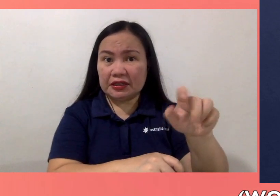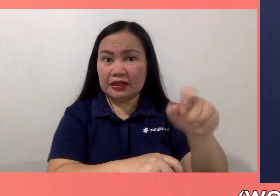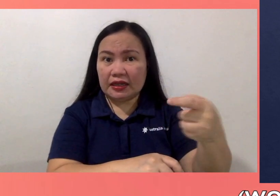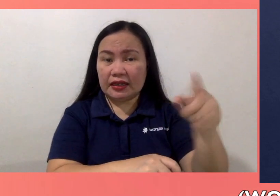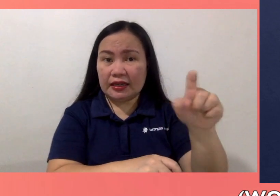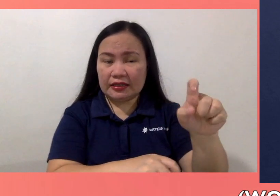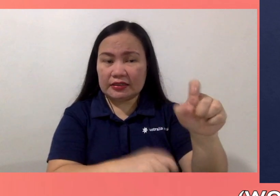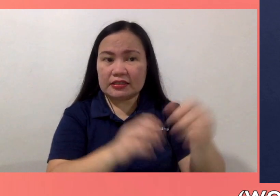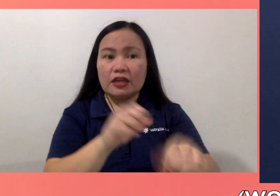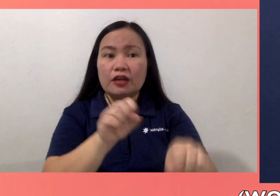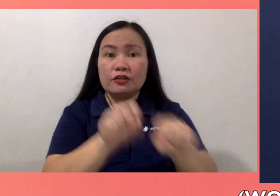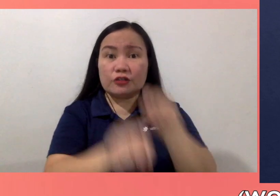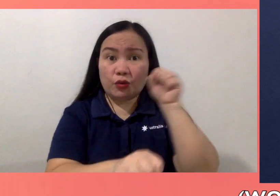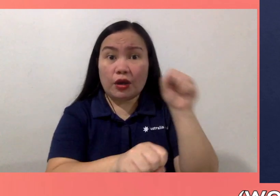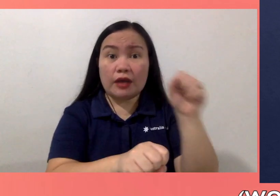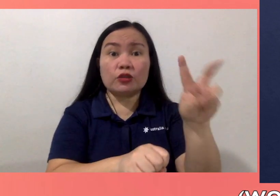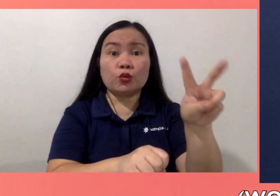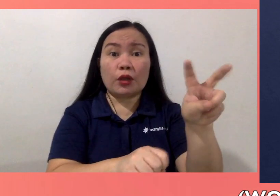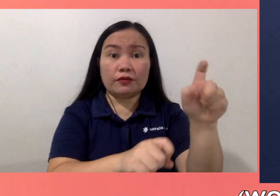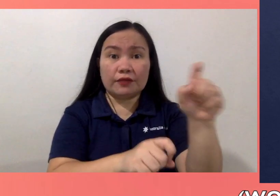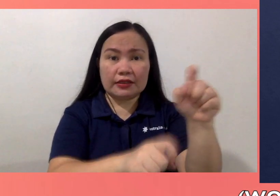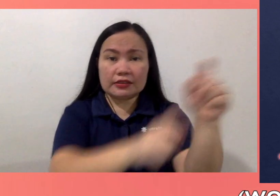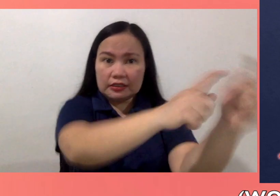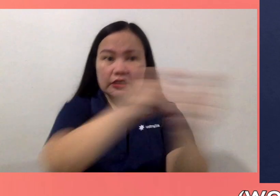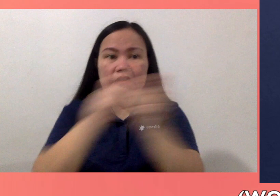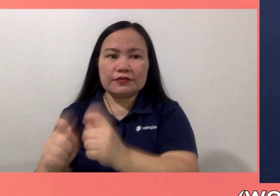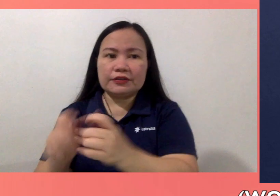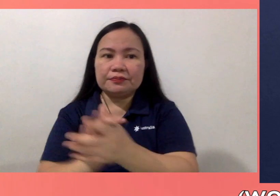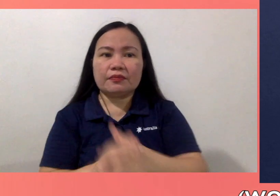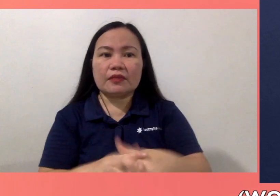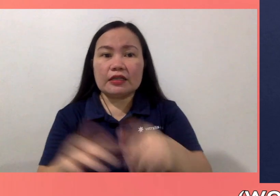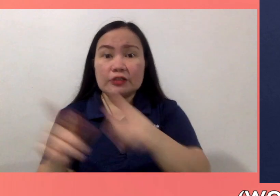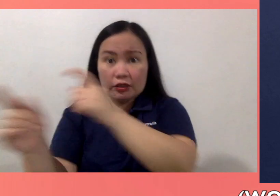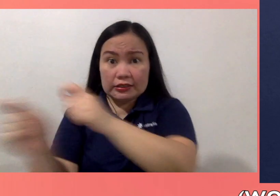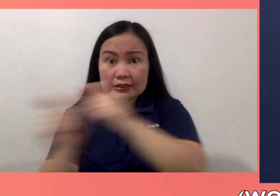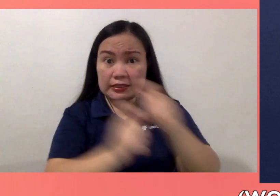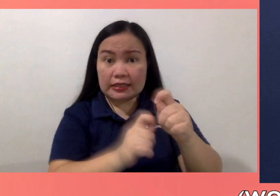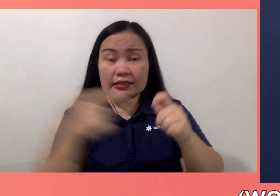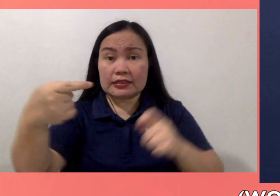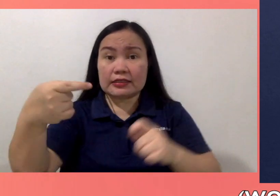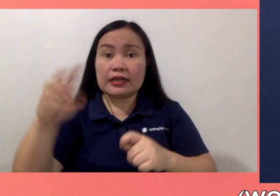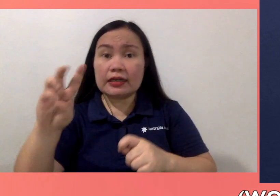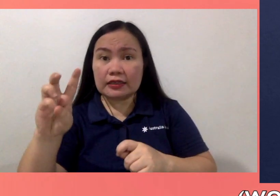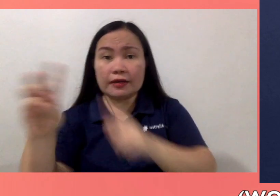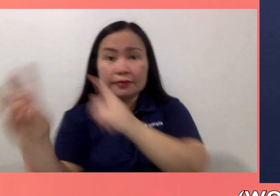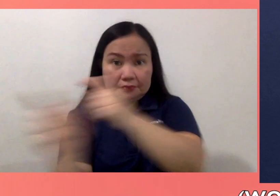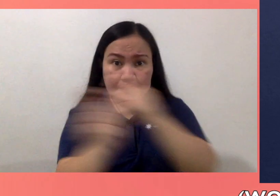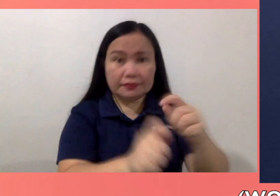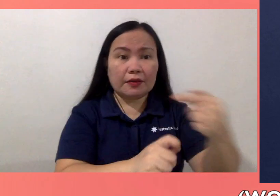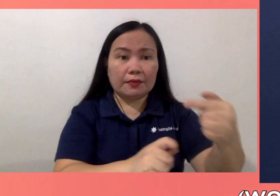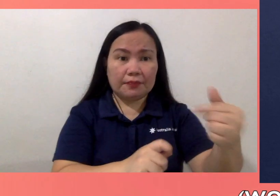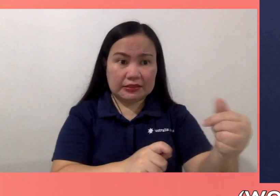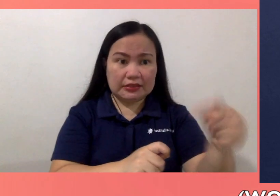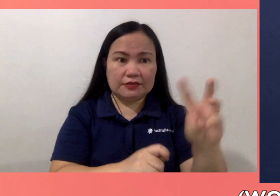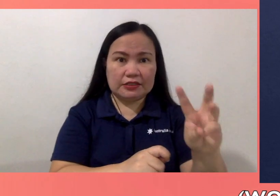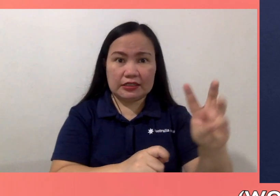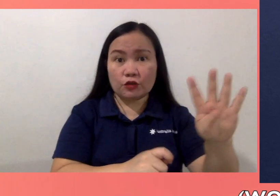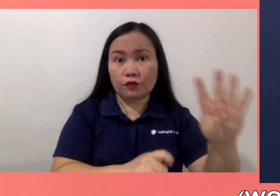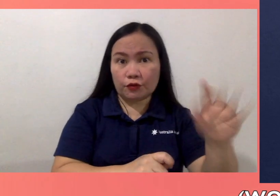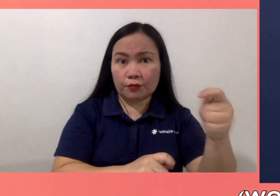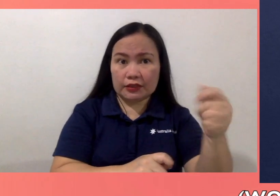yung 12x na lang lipat mo dito. So, that is 4 plus 6 is equal to 13x minus